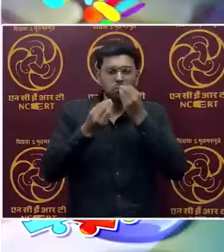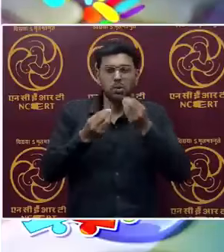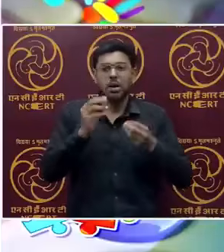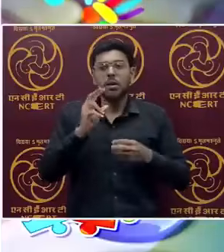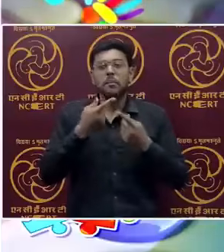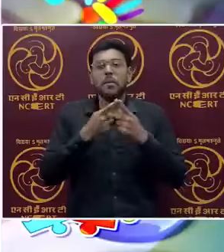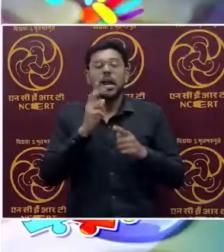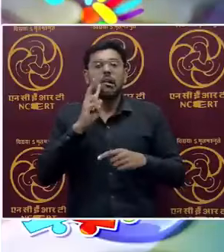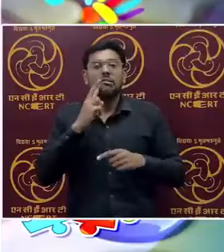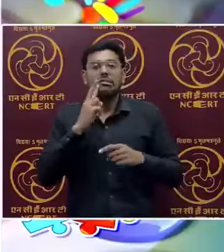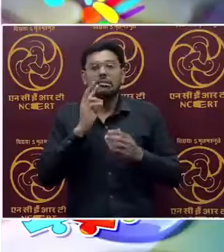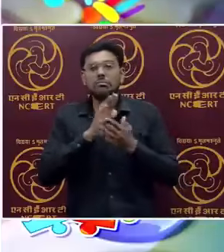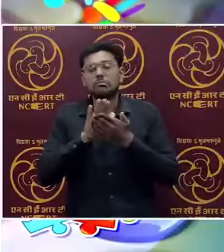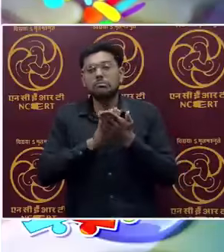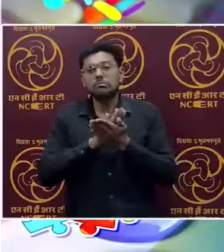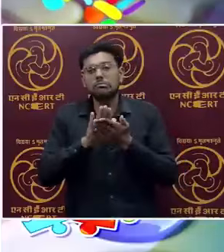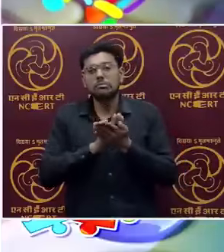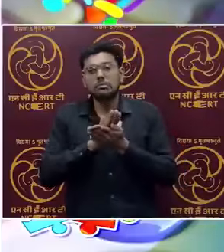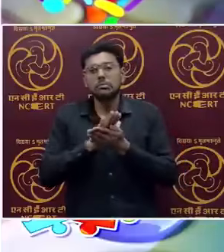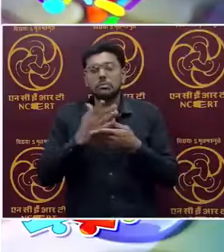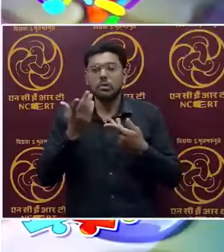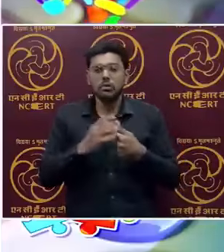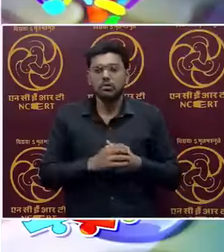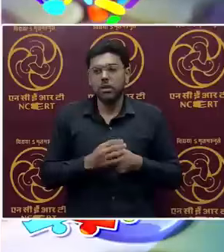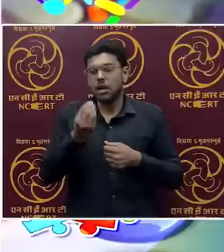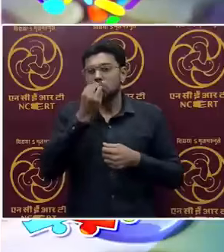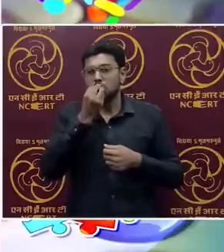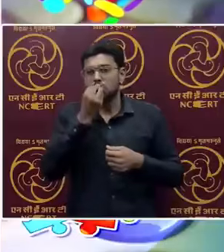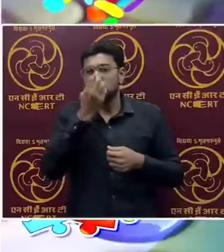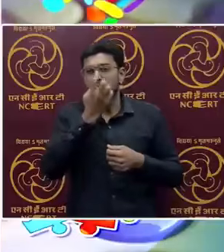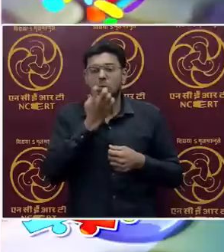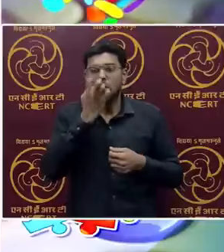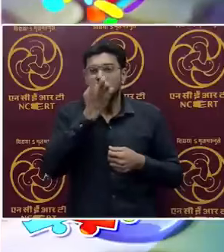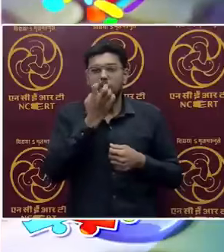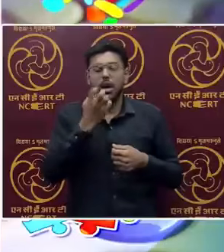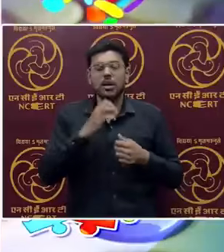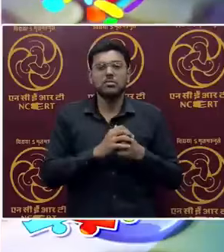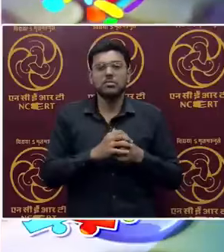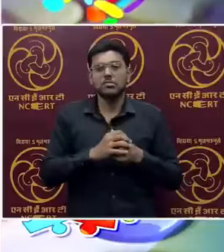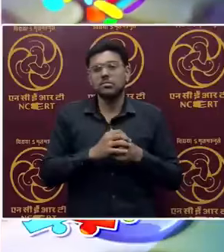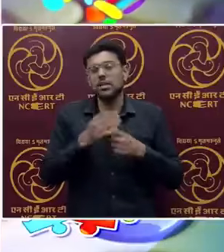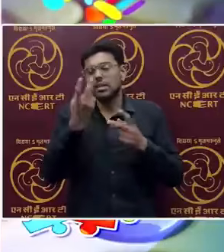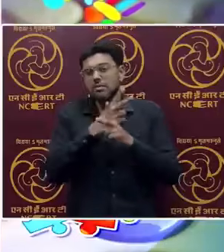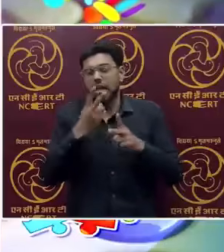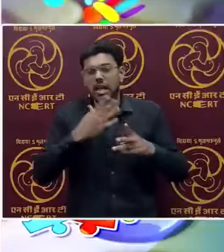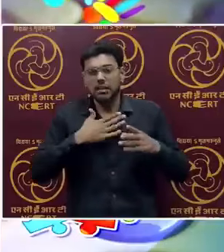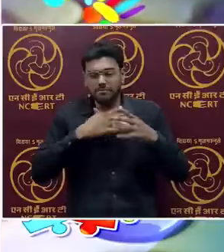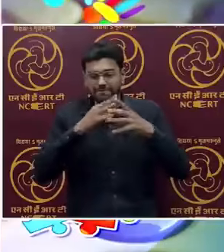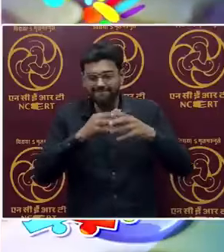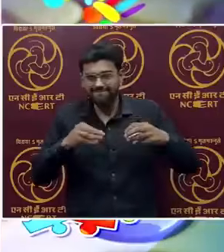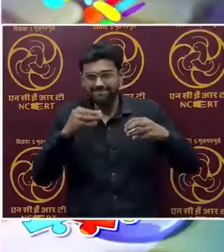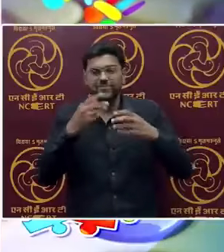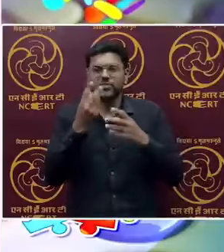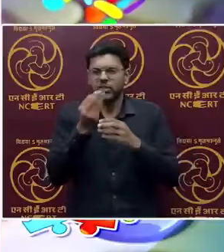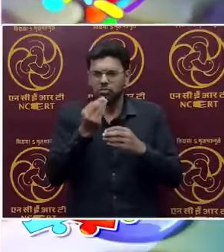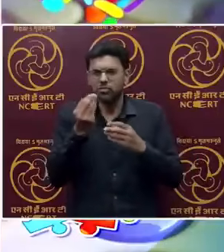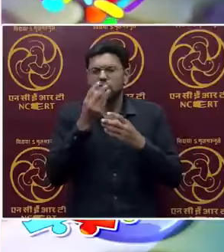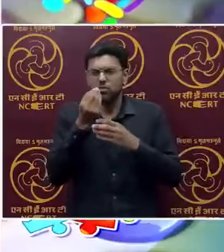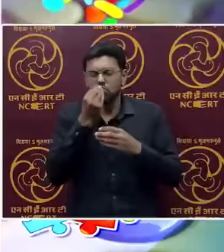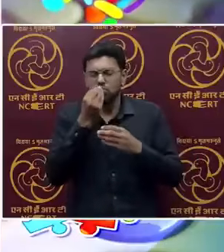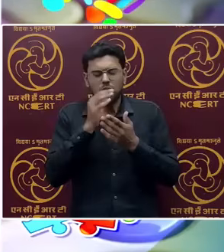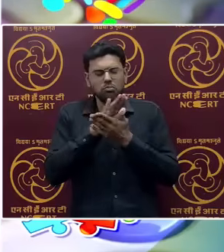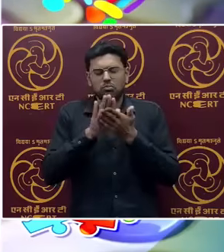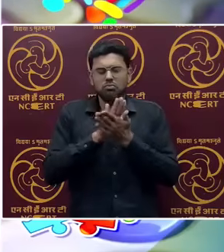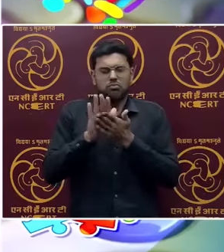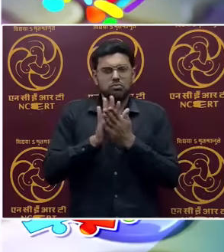वेजिटेबल नहीं खाएगा, या तो कभी भी मुंह में क्यूकम्बर नहीं डालेगा. ऐसा एक दो फूड रहेगा जो एकदम खाने